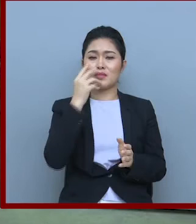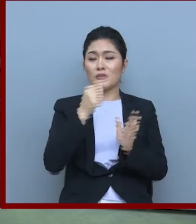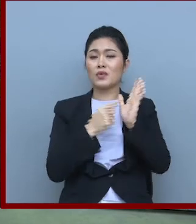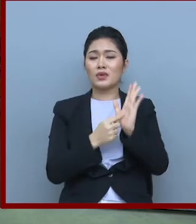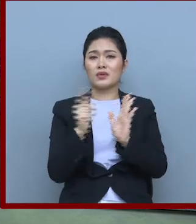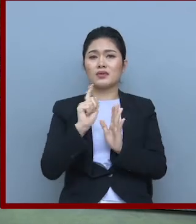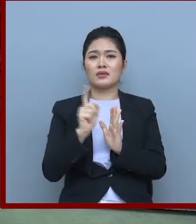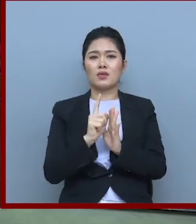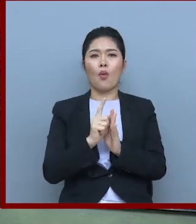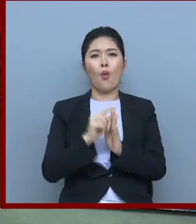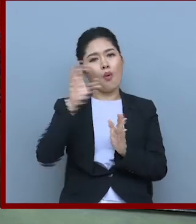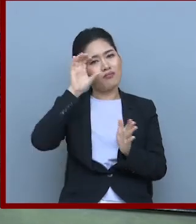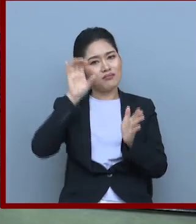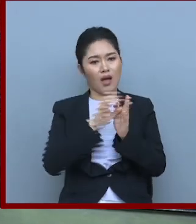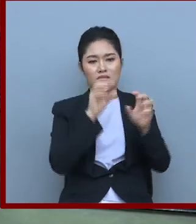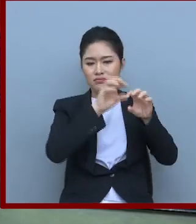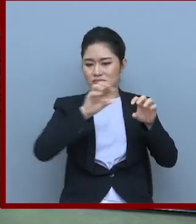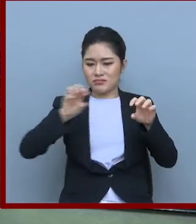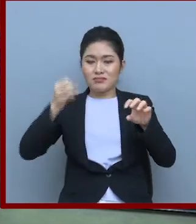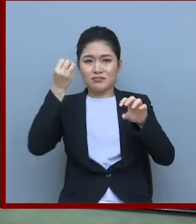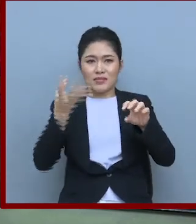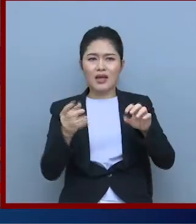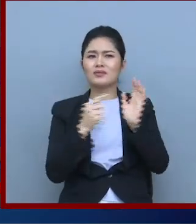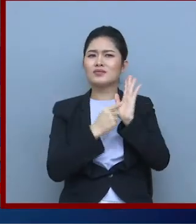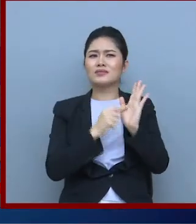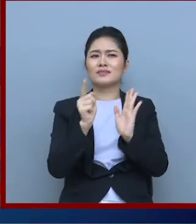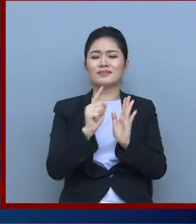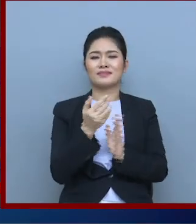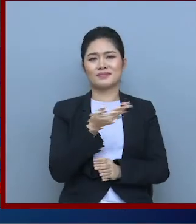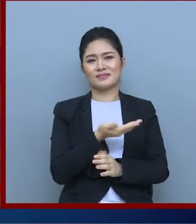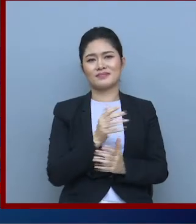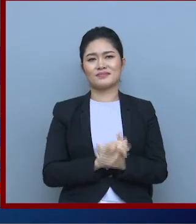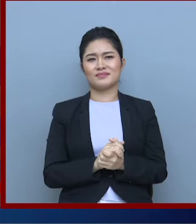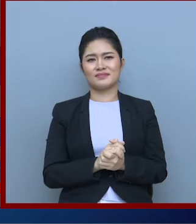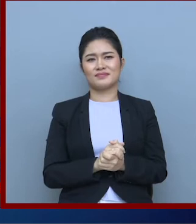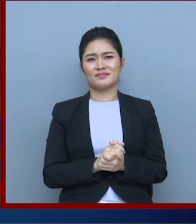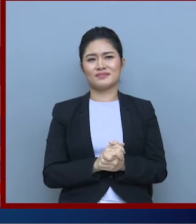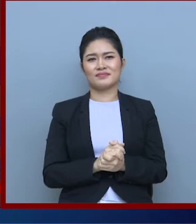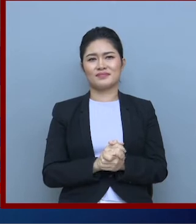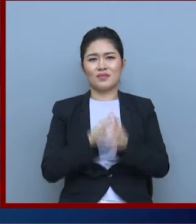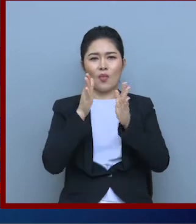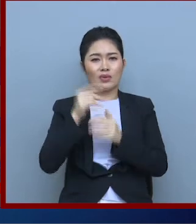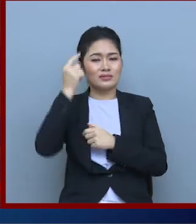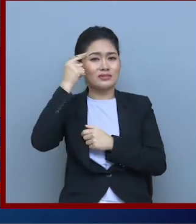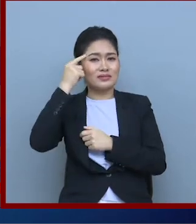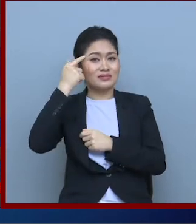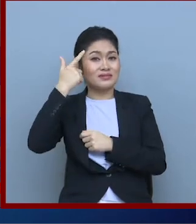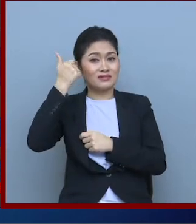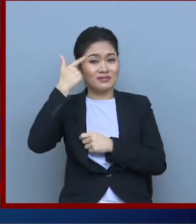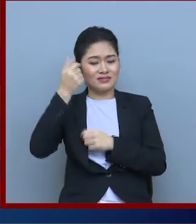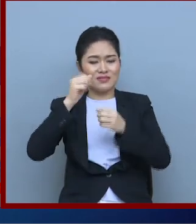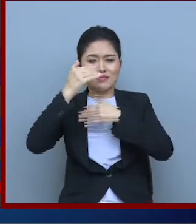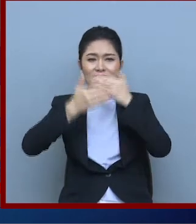มาดูในส่วนนี้นะครับมีหลายโลโก้ที่เกิดขึ้นนะครับไม่ว่าจะเป็นอันนี้เป็นเหล่าโบรกเกอร์ของ MQTT นะ